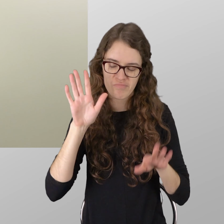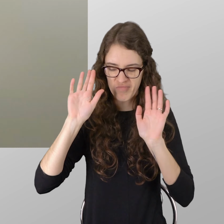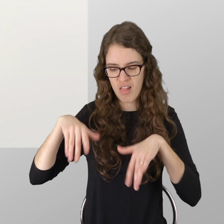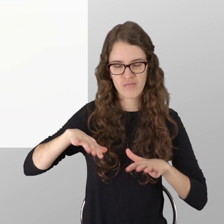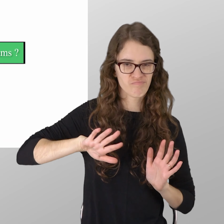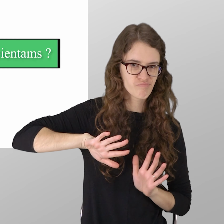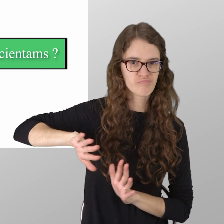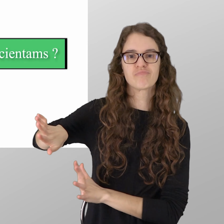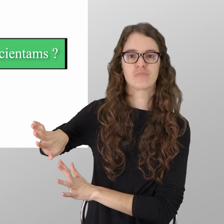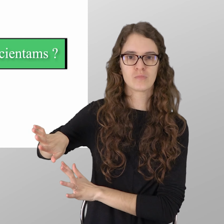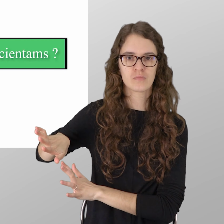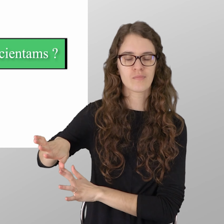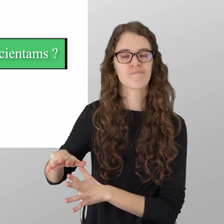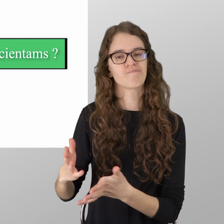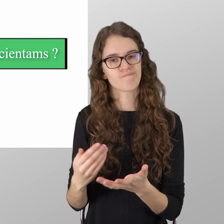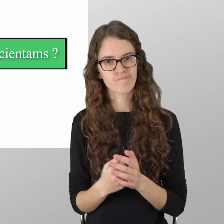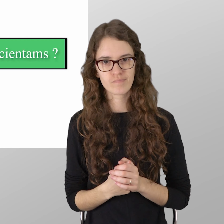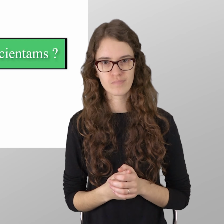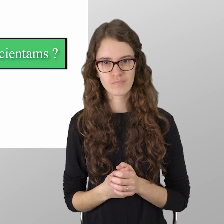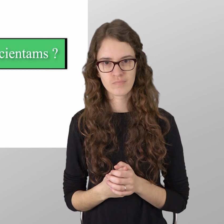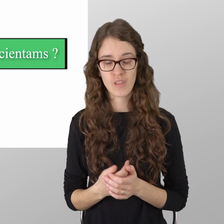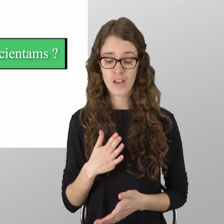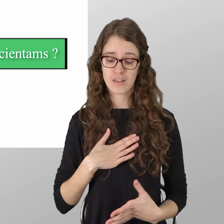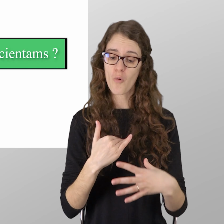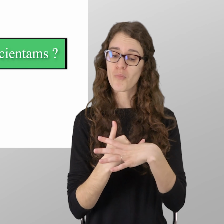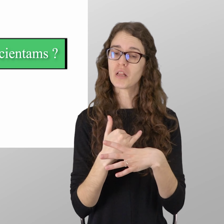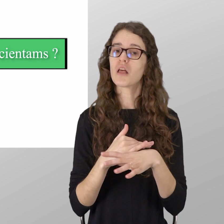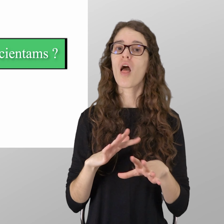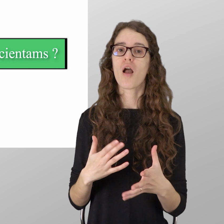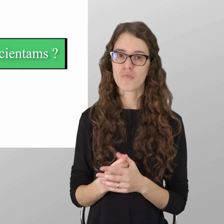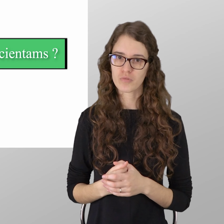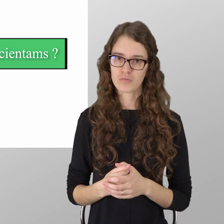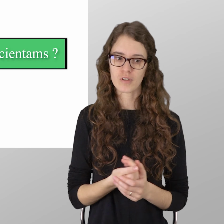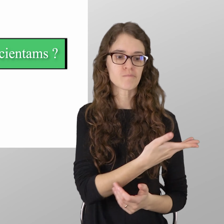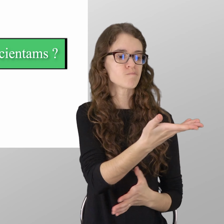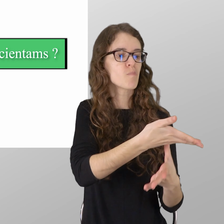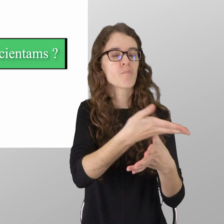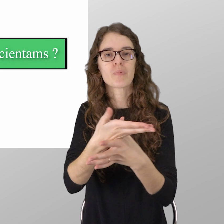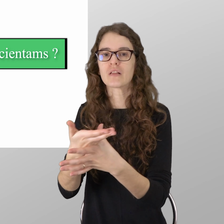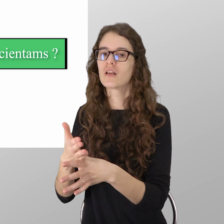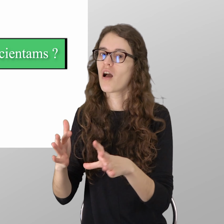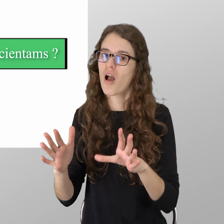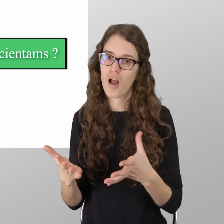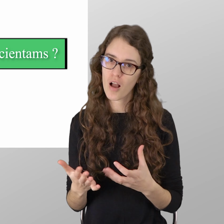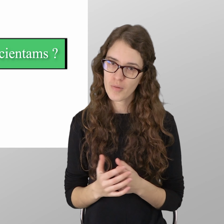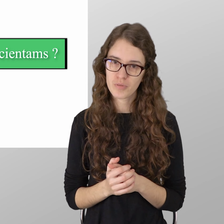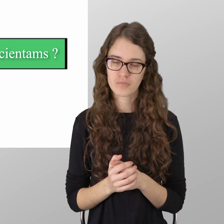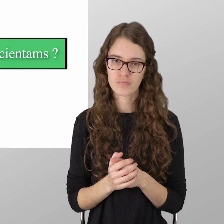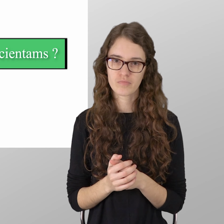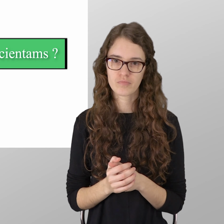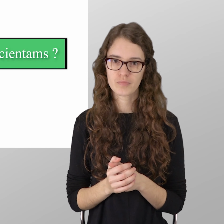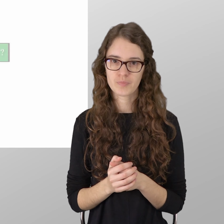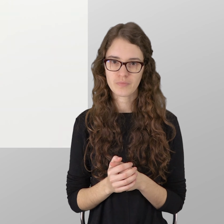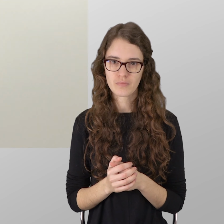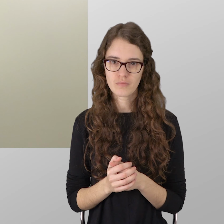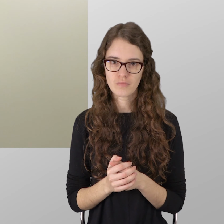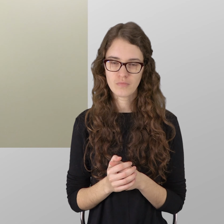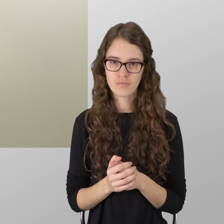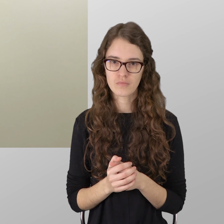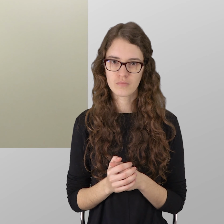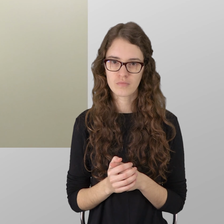nejausti. Tai mes galime padėti savo ir savo pacientams susidurintams su emocijų ir kitų nemalonių potirių vengimų.